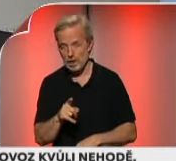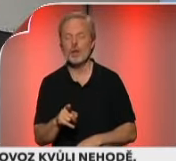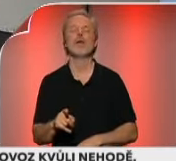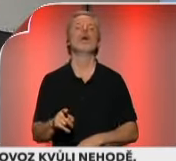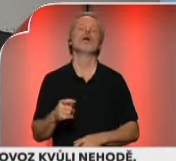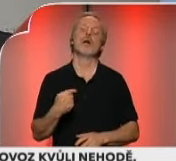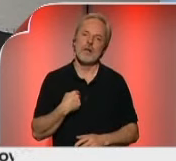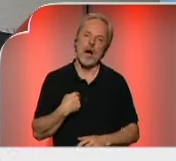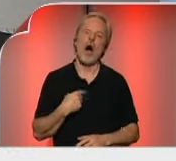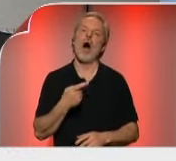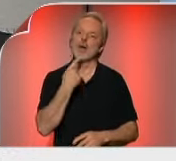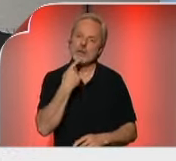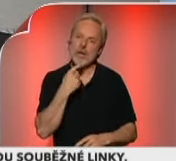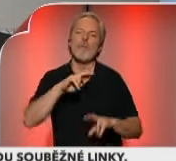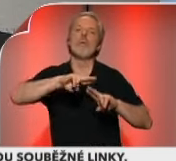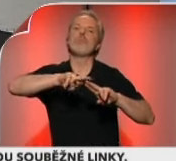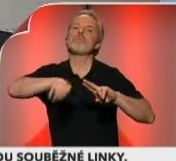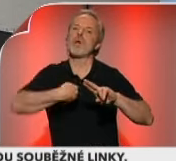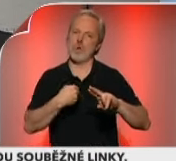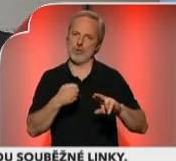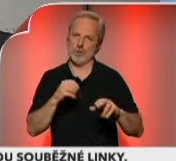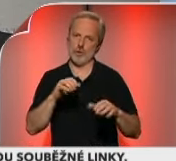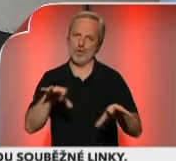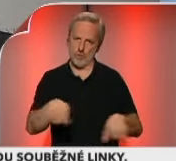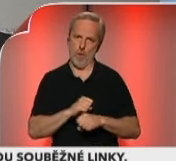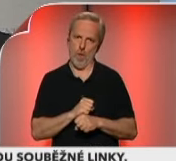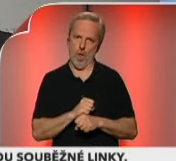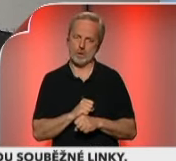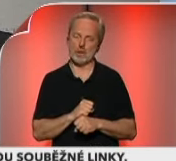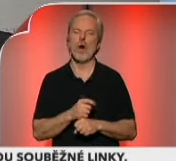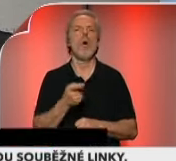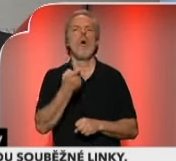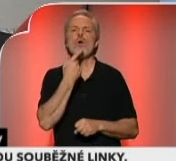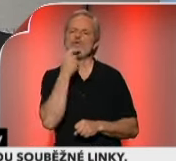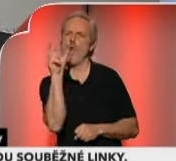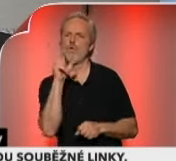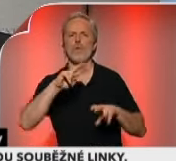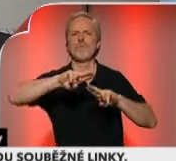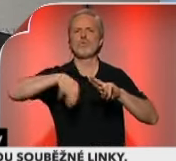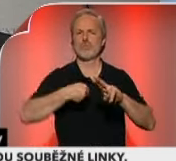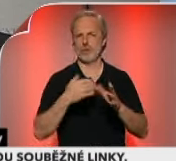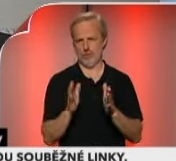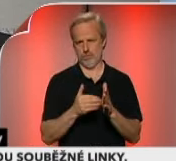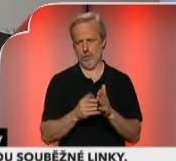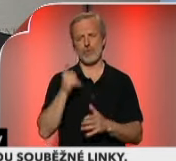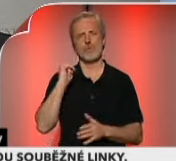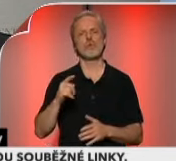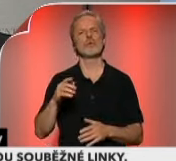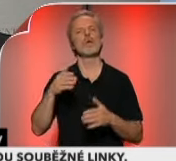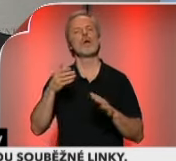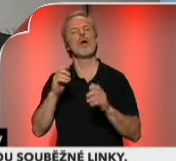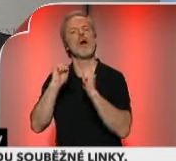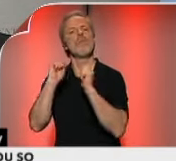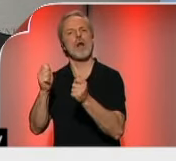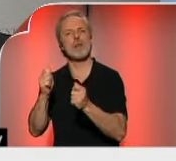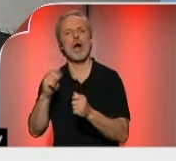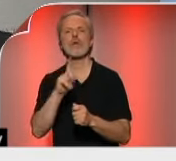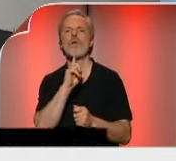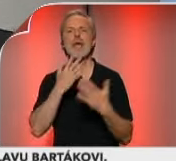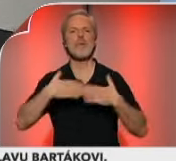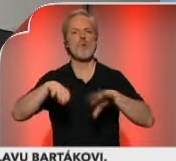říct předběžný souhlas k vydání předběžný proto protože ještě nezasedl Mandátový a imunitní